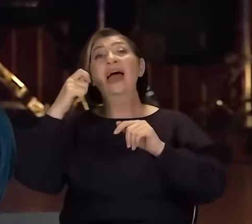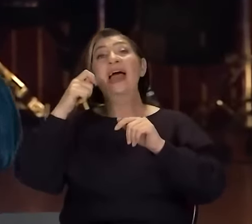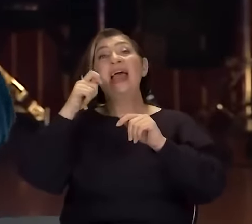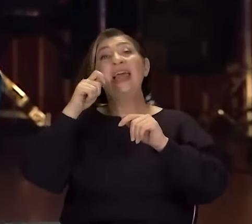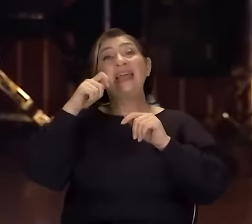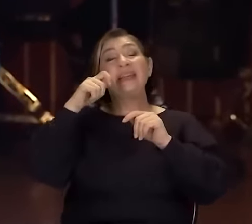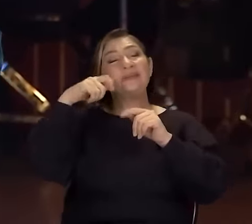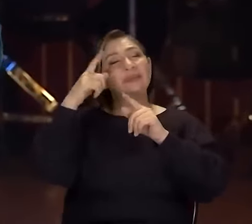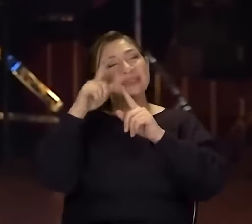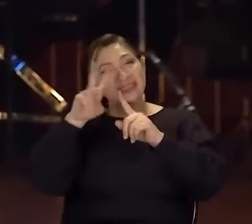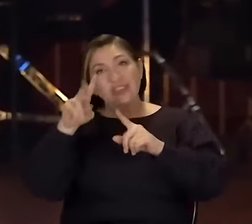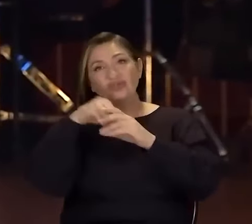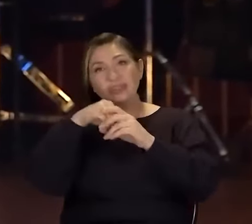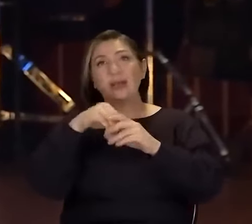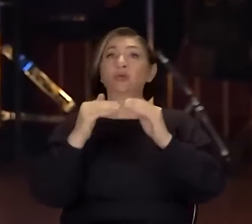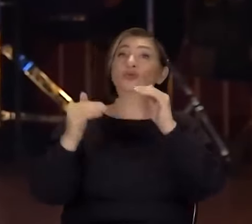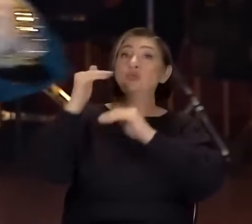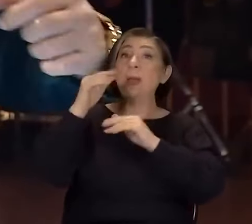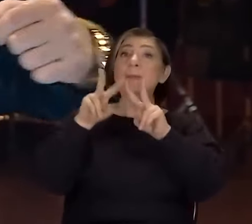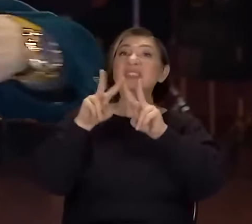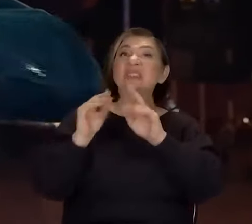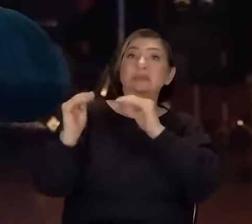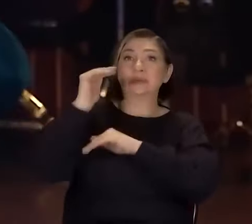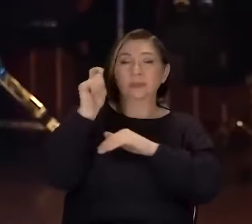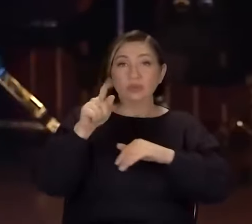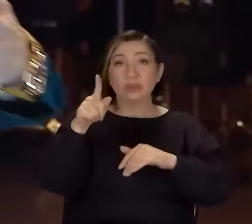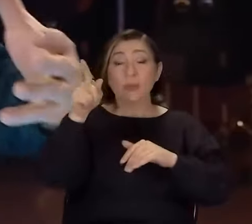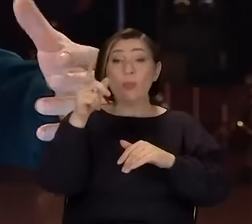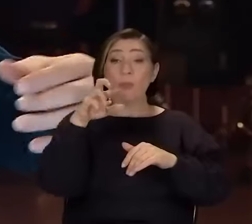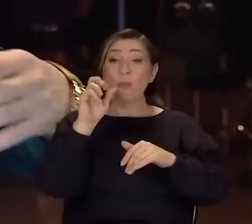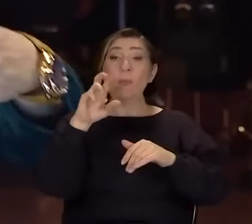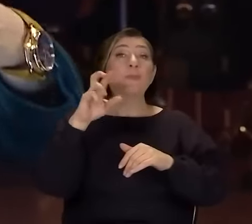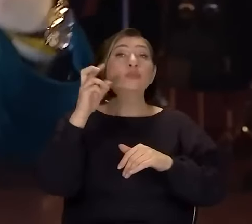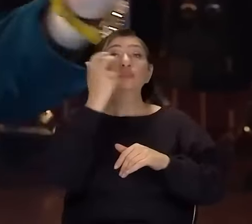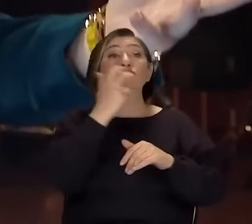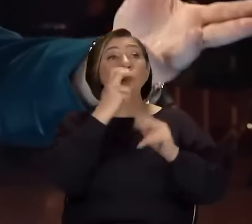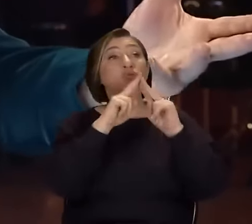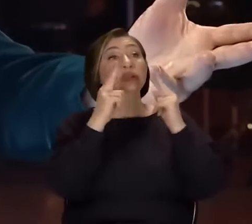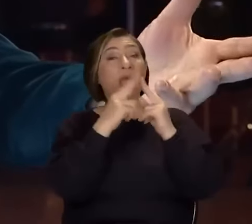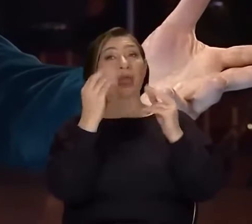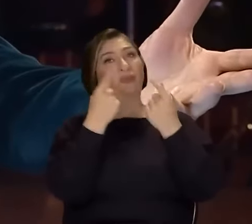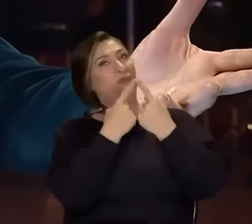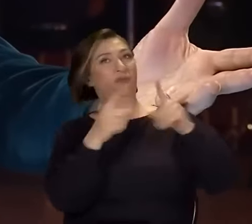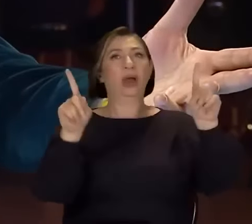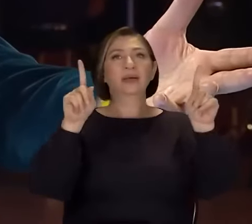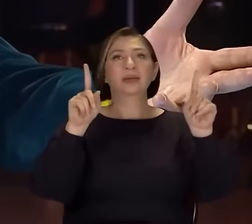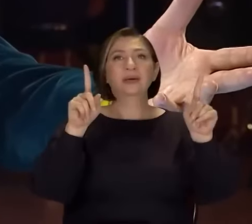yapıyorsun. Hakikaten aslında senin dünyanın, pop müzik dünyasının en